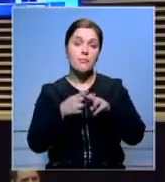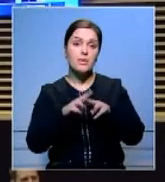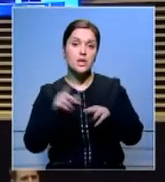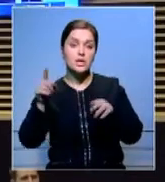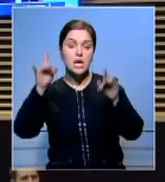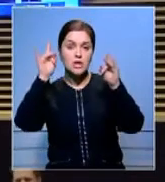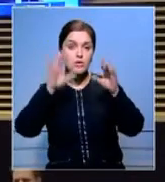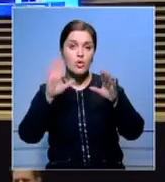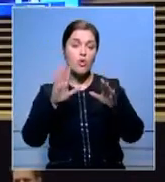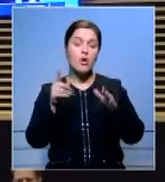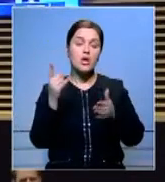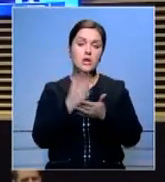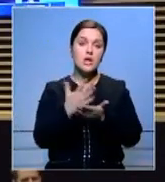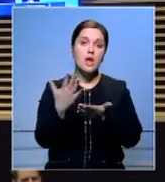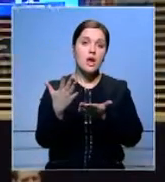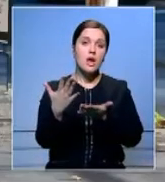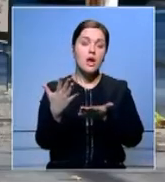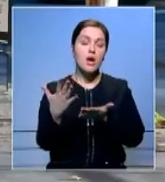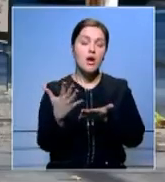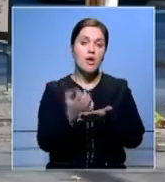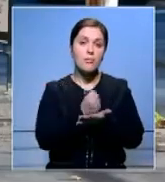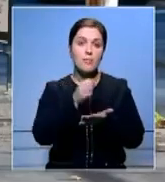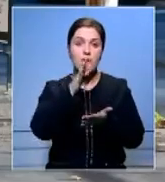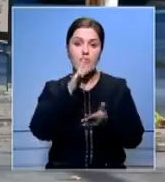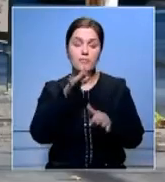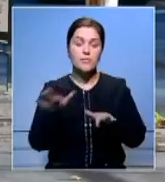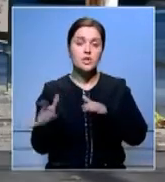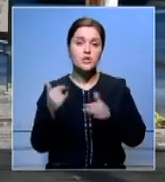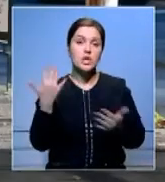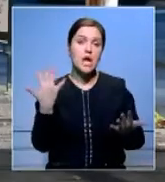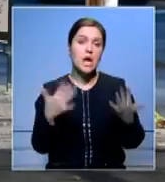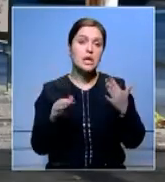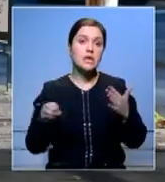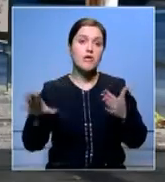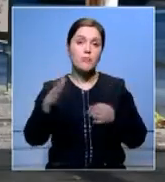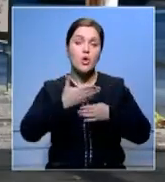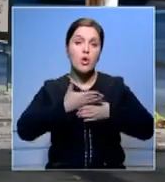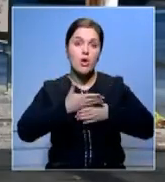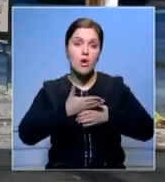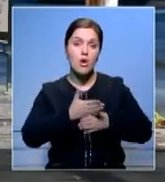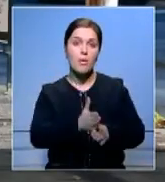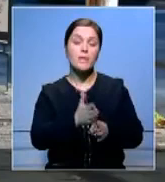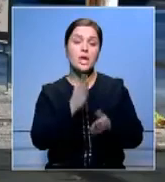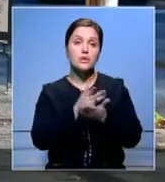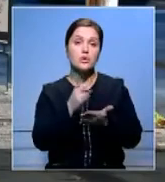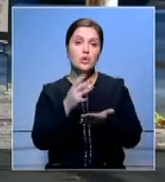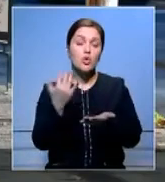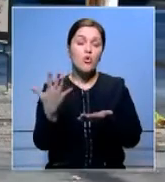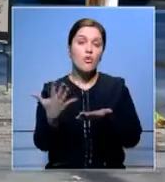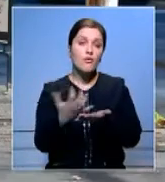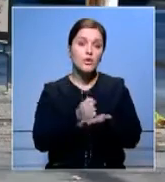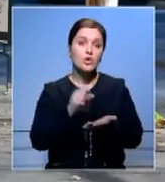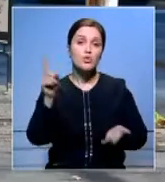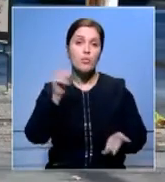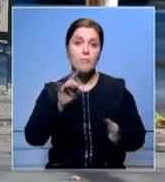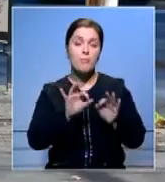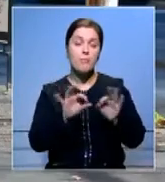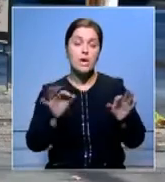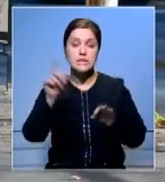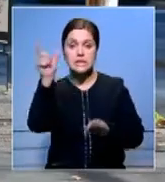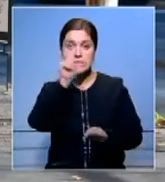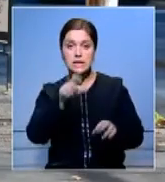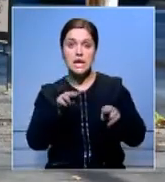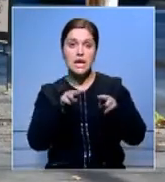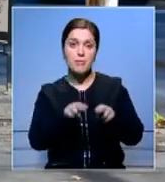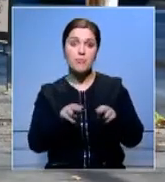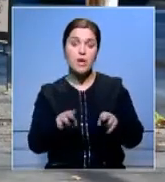случайно выбрал момент для действий. Сегодня Европа ослаблена и разрознена. Но выход в том, по словам итальянского премьера, чтобы не